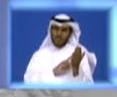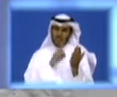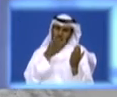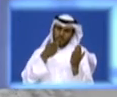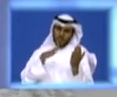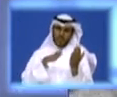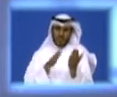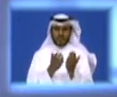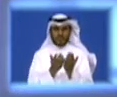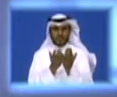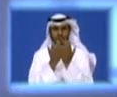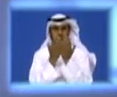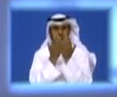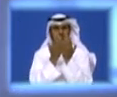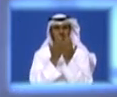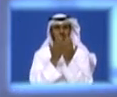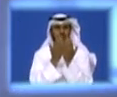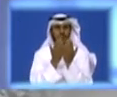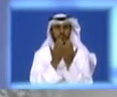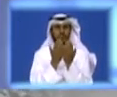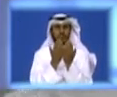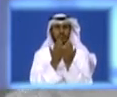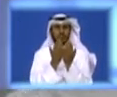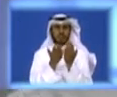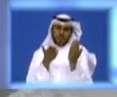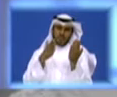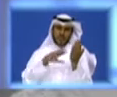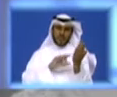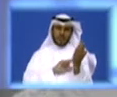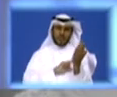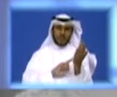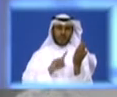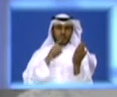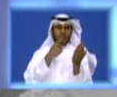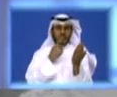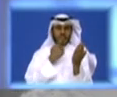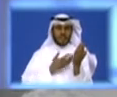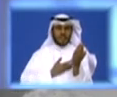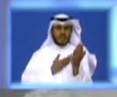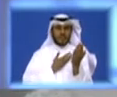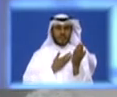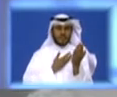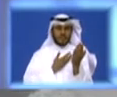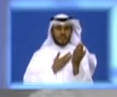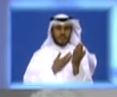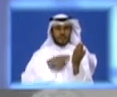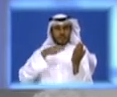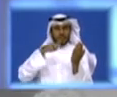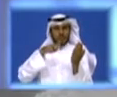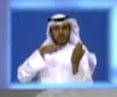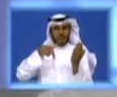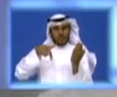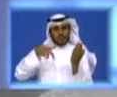41. انتقلت إلى رحمة الله تعالى شيء مفرج رباح الخميلي أرملة حمود سعد ثويمر